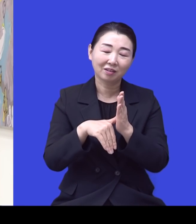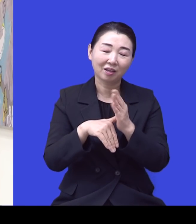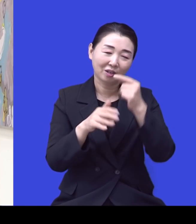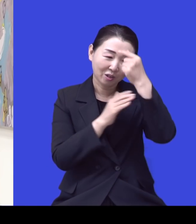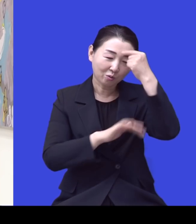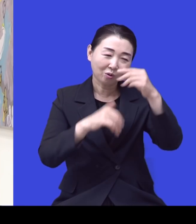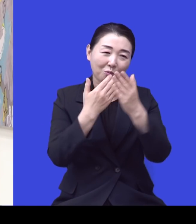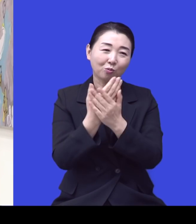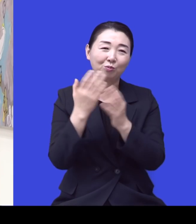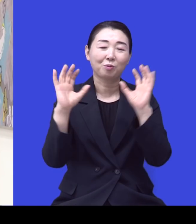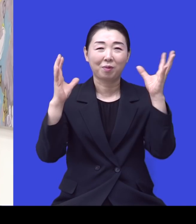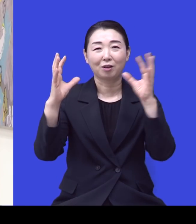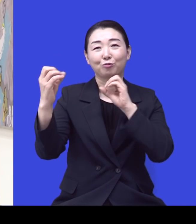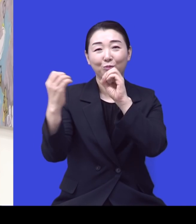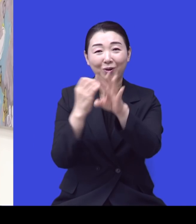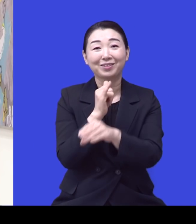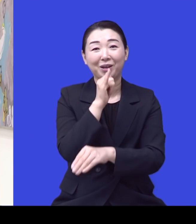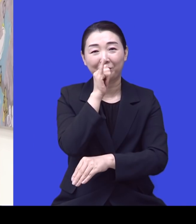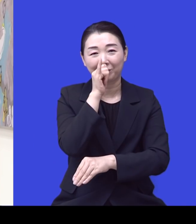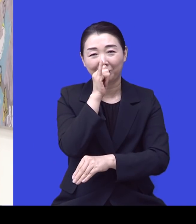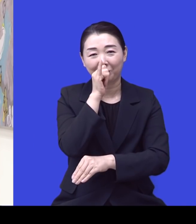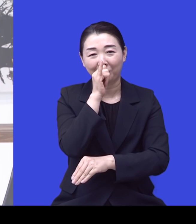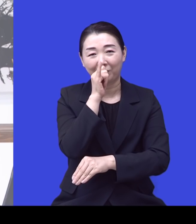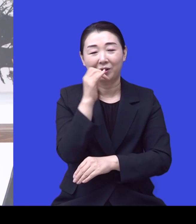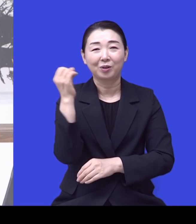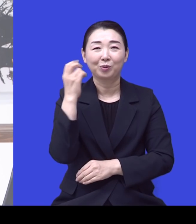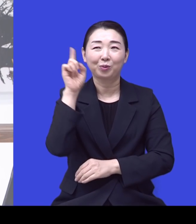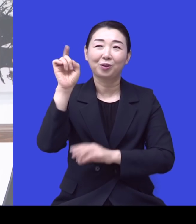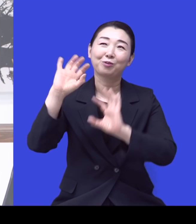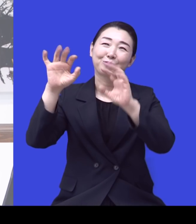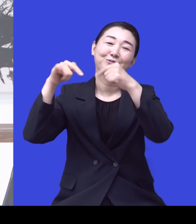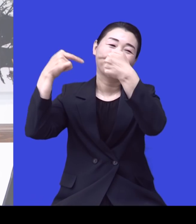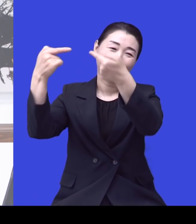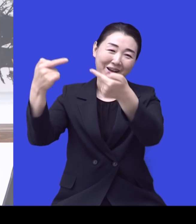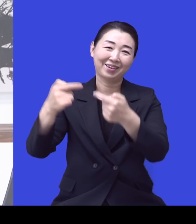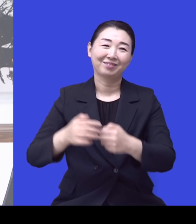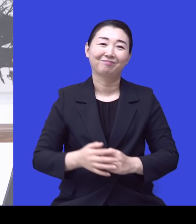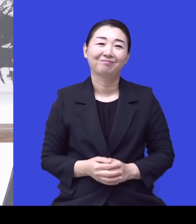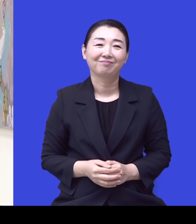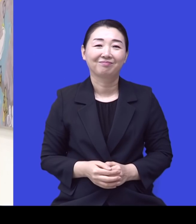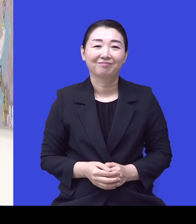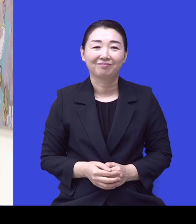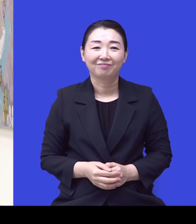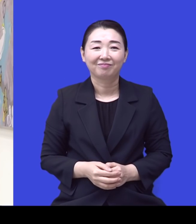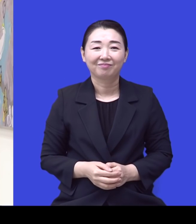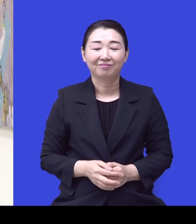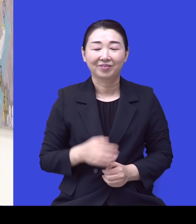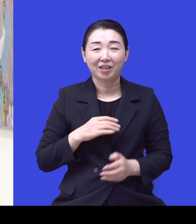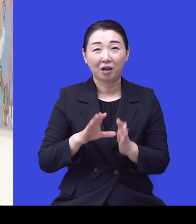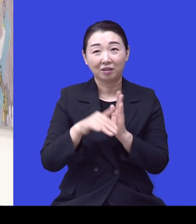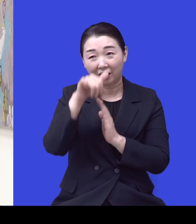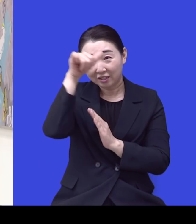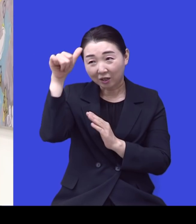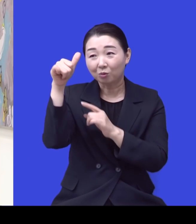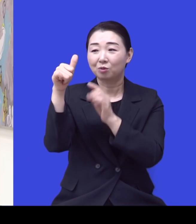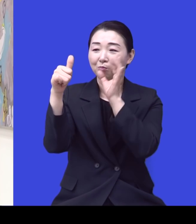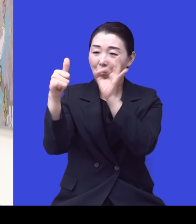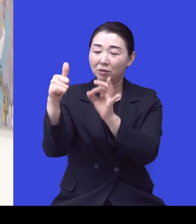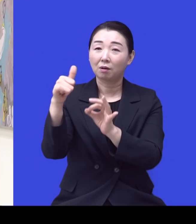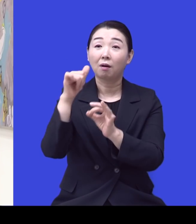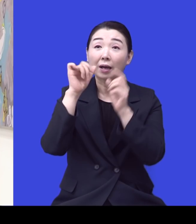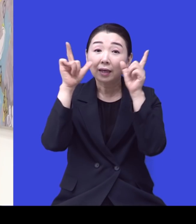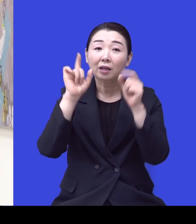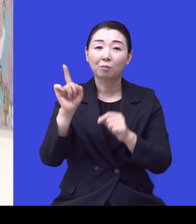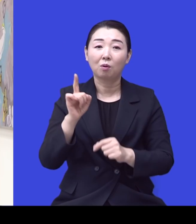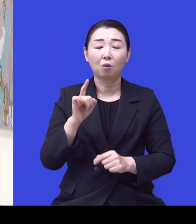박수로 화답하고 예. 그리고 천국을 가셨어요. 아. 소천하셨는데 예. 제가 그때 그 장로님 통해서 깨달은 게 혹